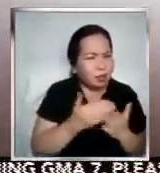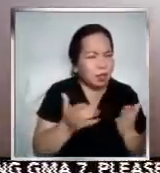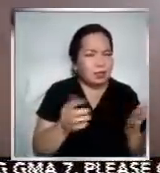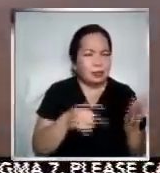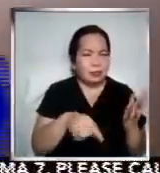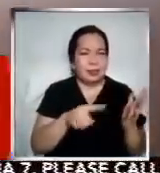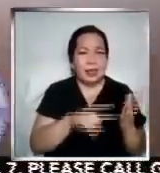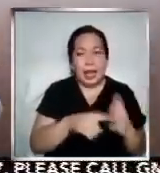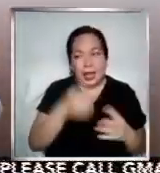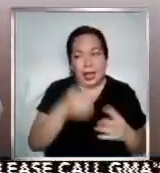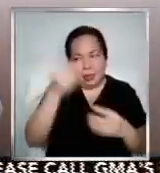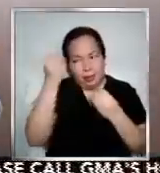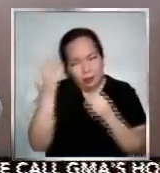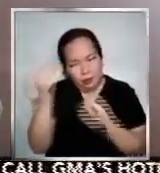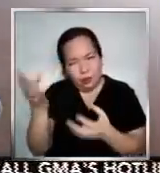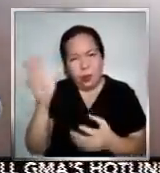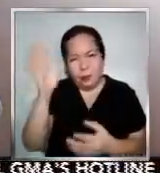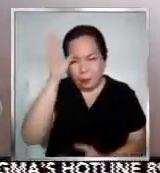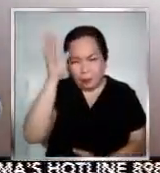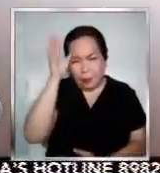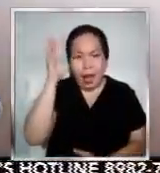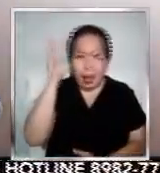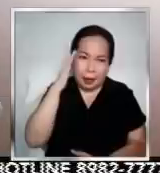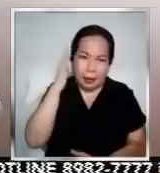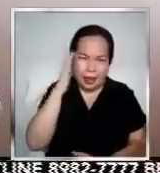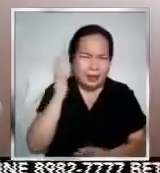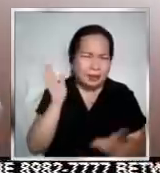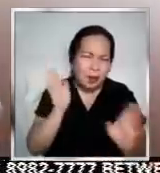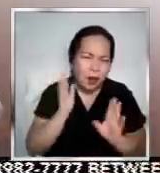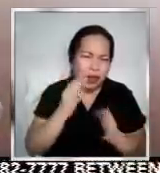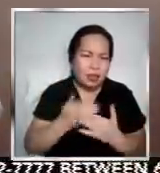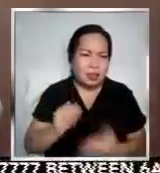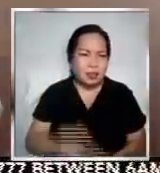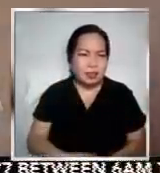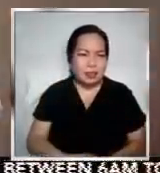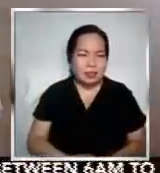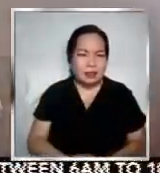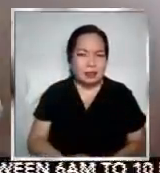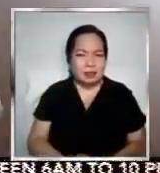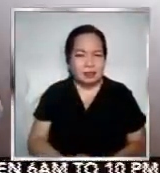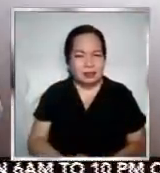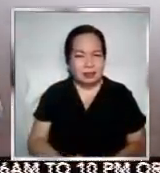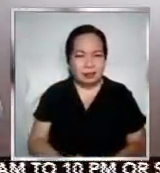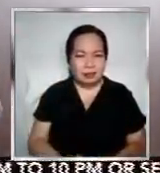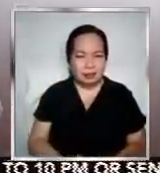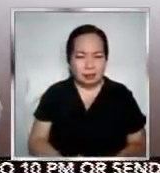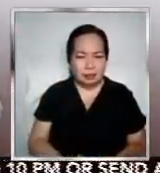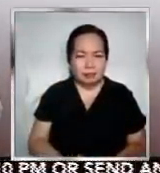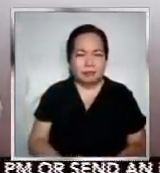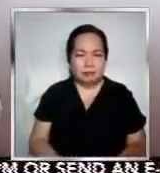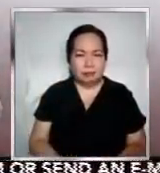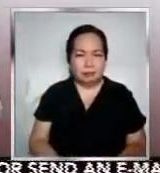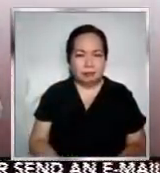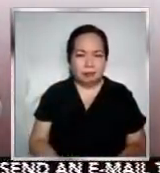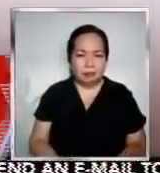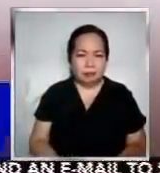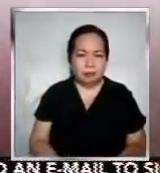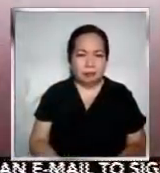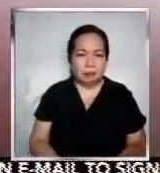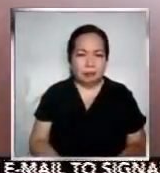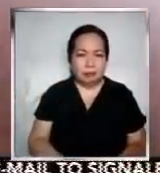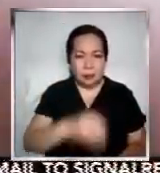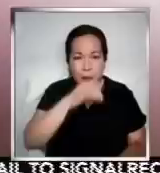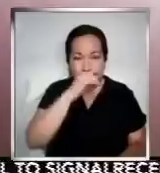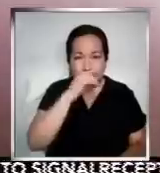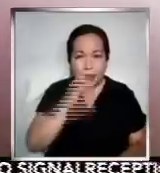kanilang padre di pamilya. Audrey is getting bigger. I'll never go back. Stand up.